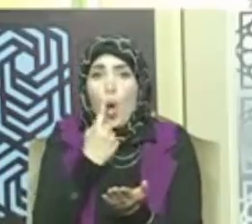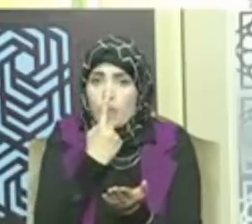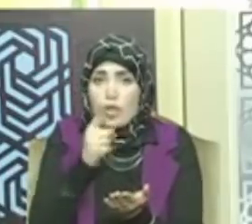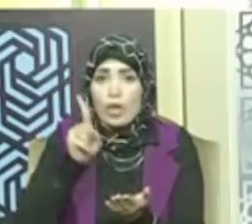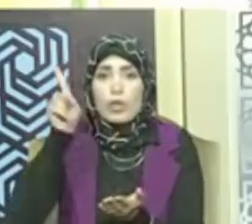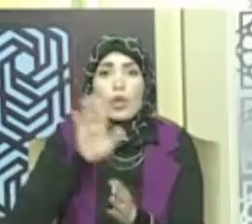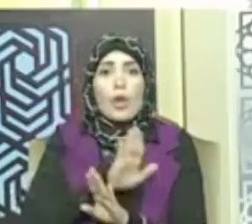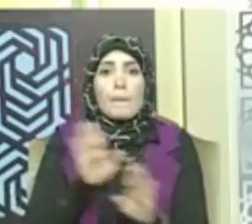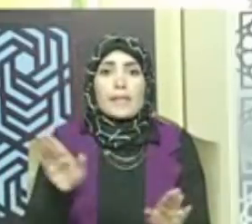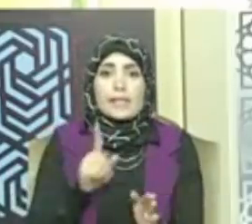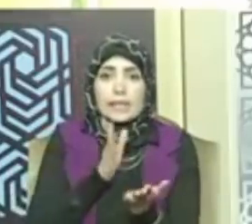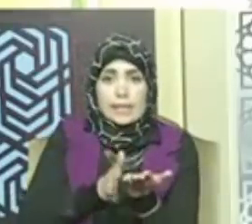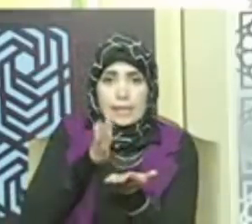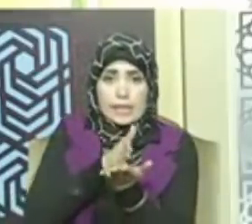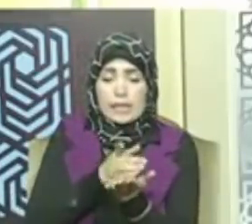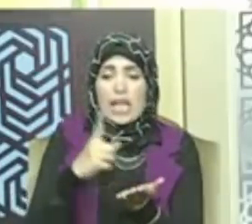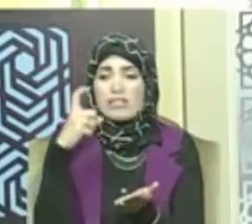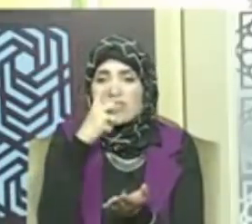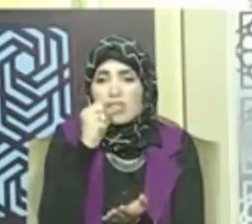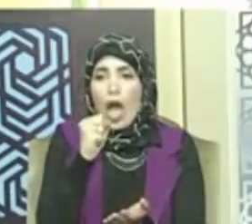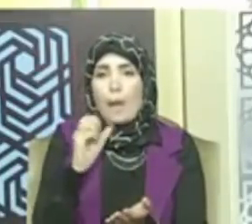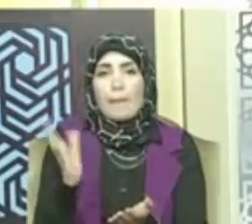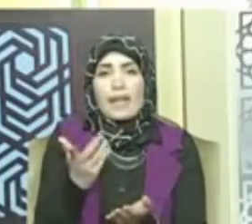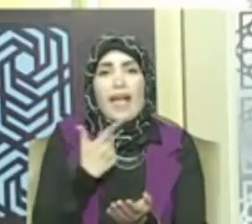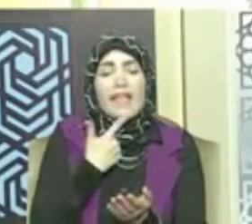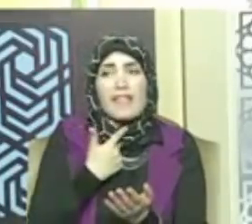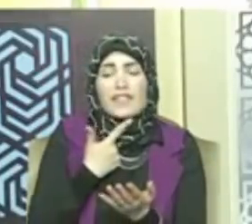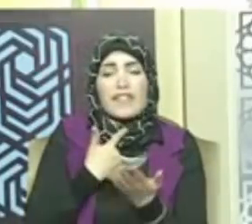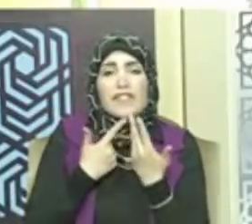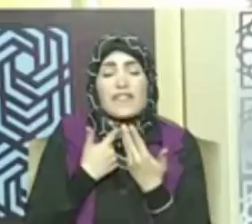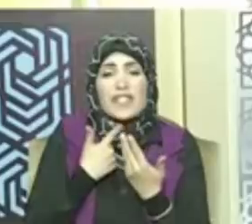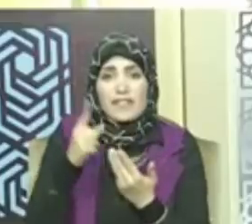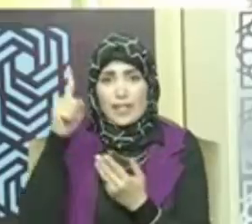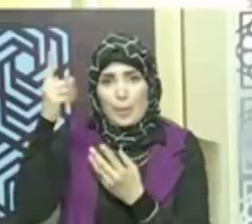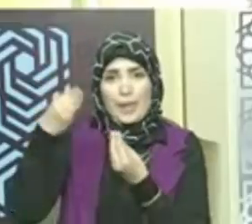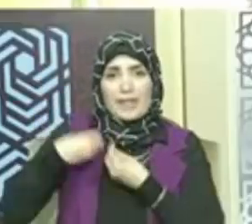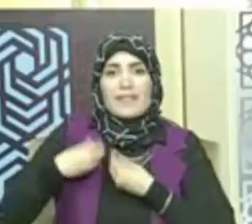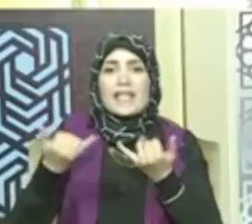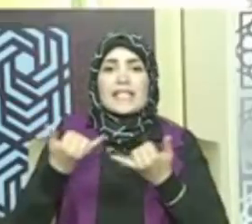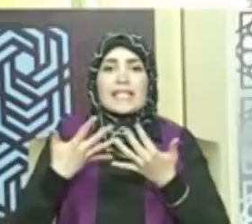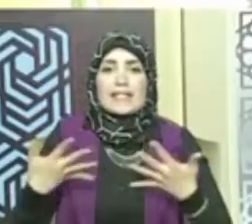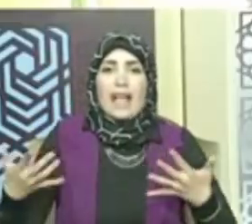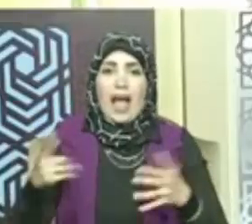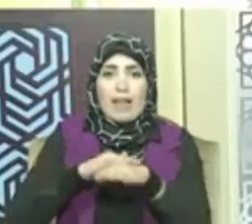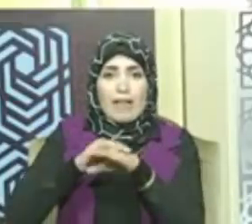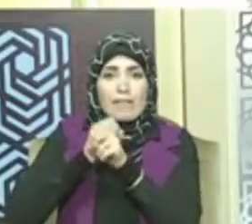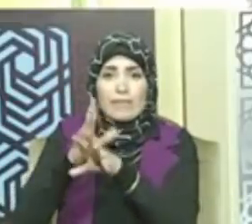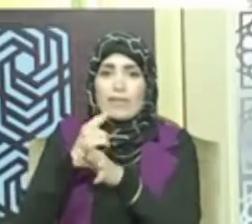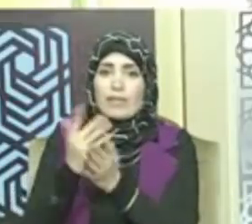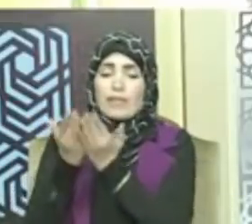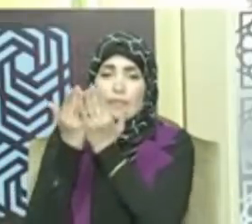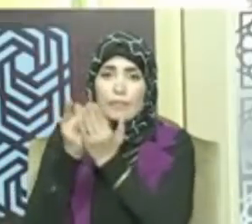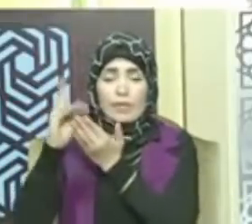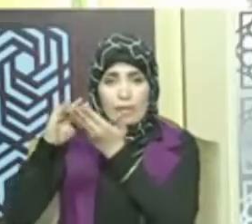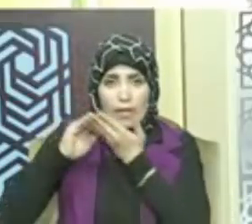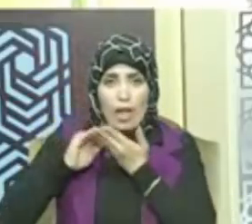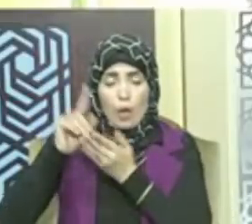يجد عسيرا من الآمال إلا ميسرا، وإن لم يكن عون من الله